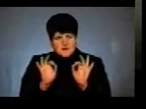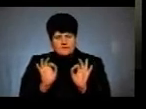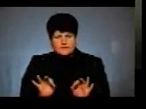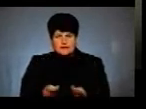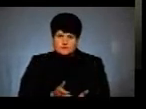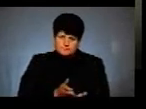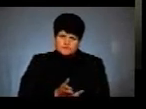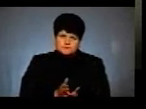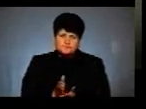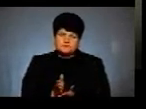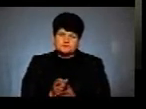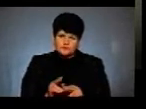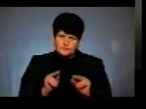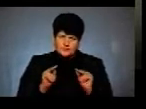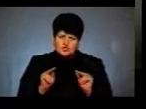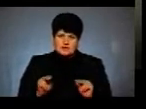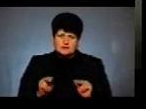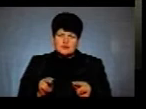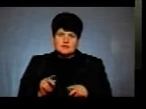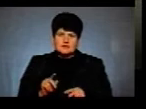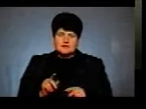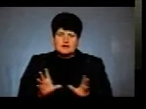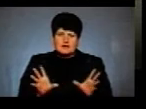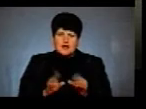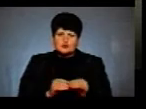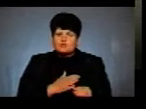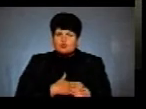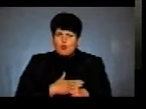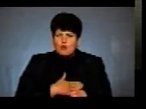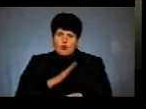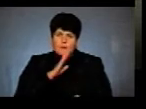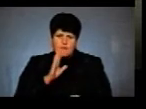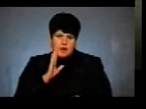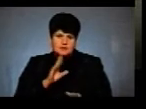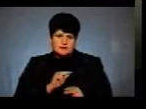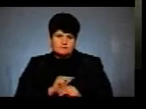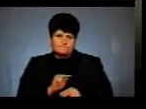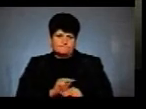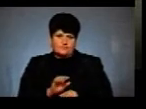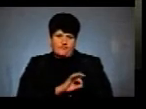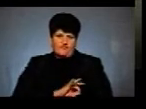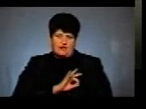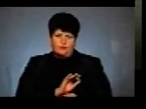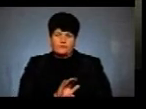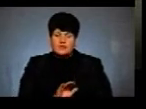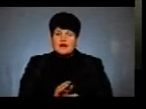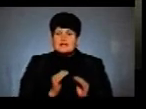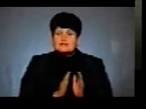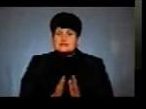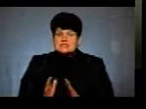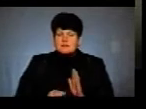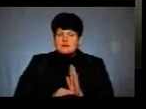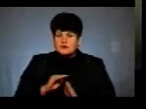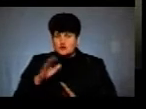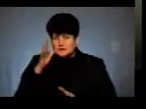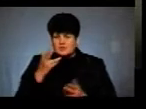культ чесності, з молоком матері він має виховуватись. І в системі вищої освіти,